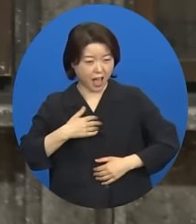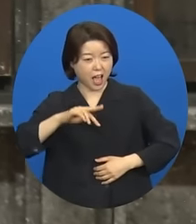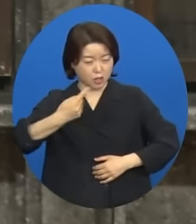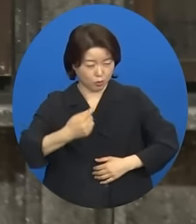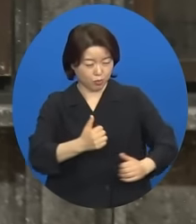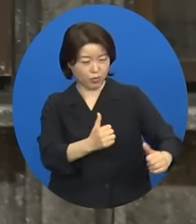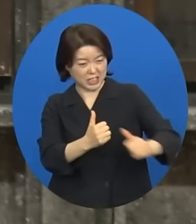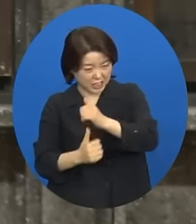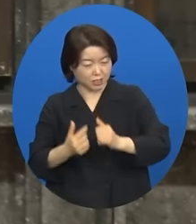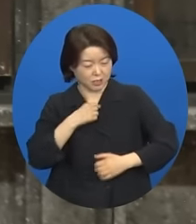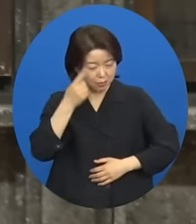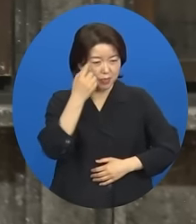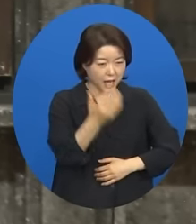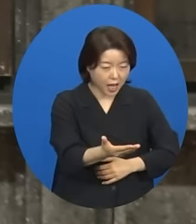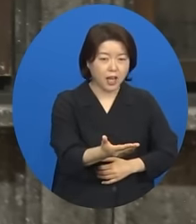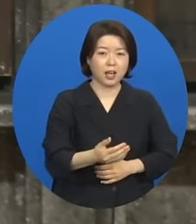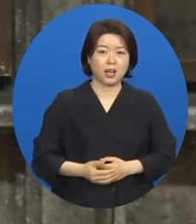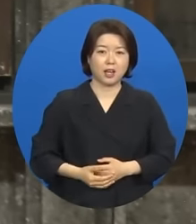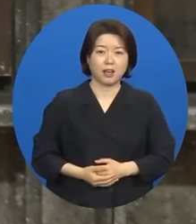하는구나.